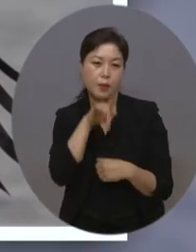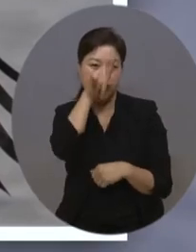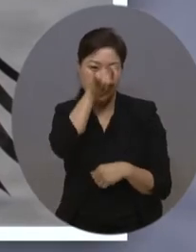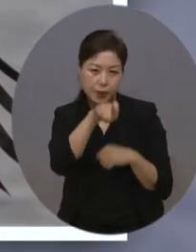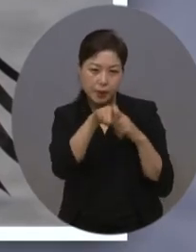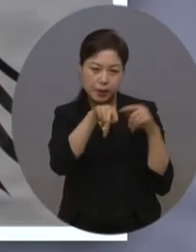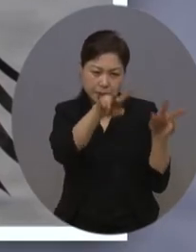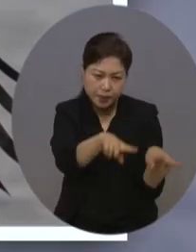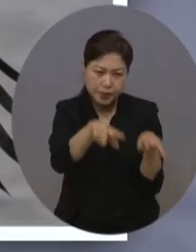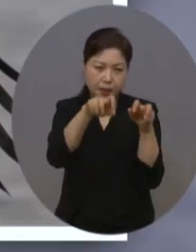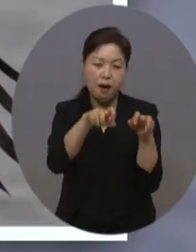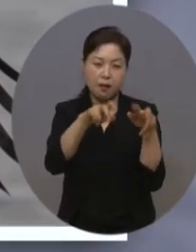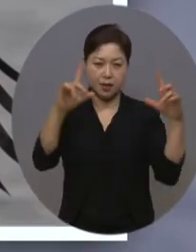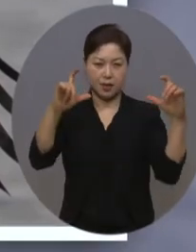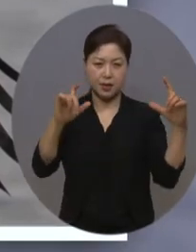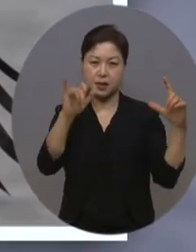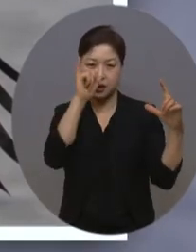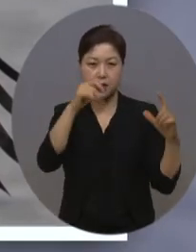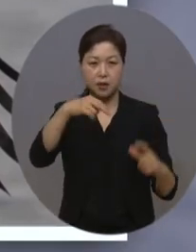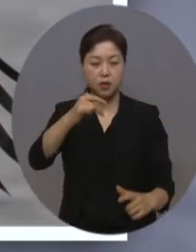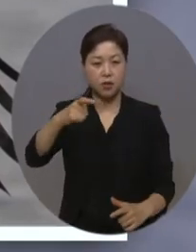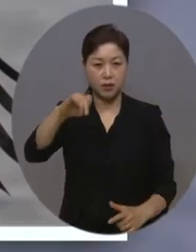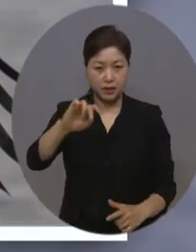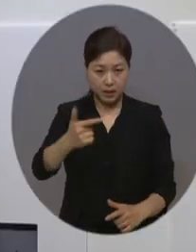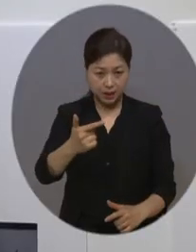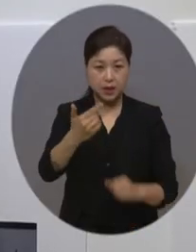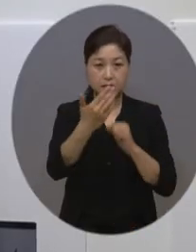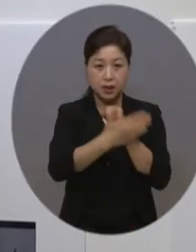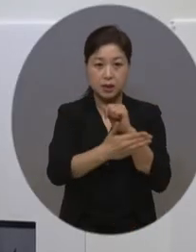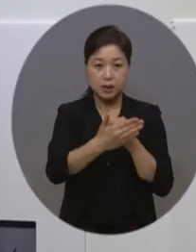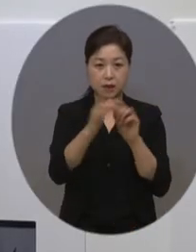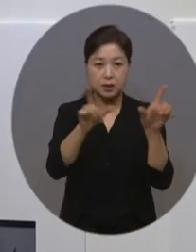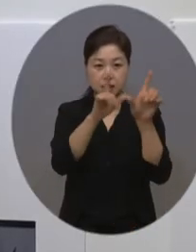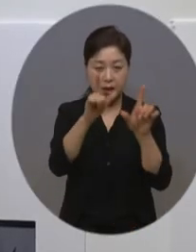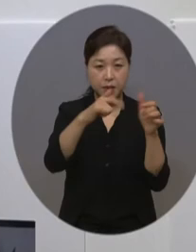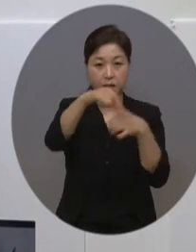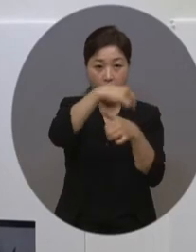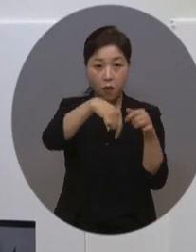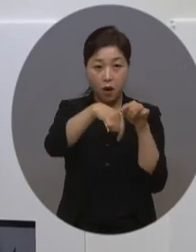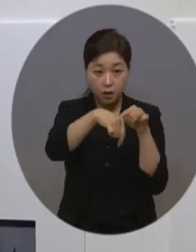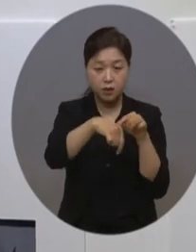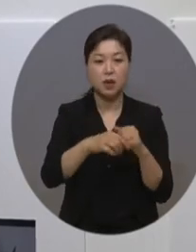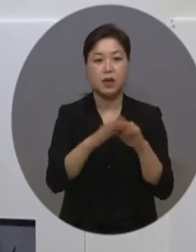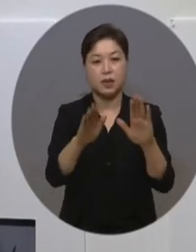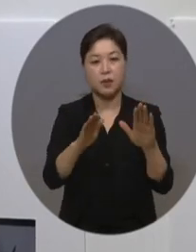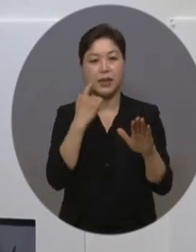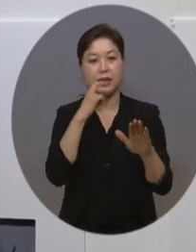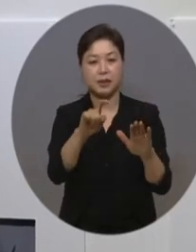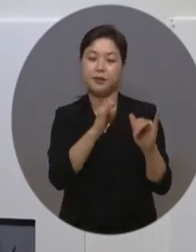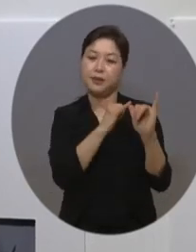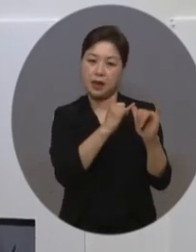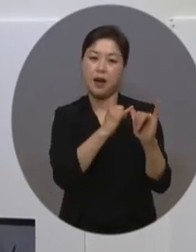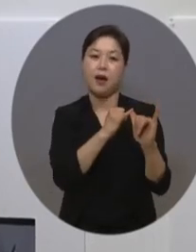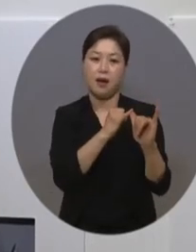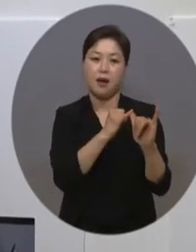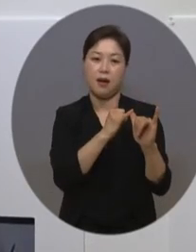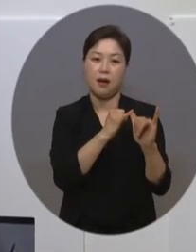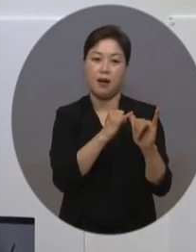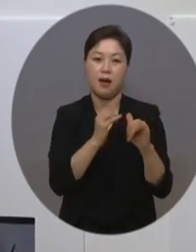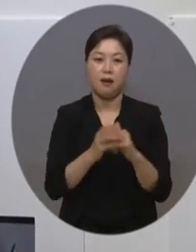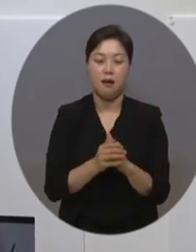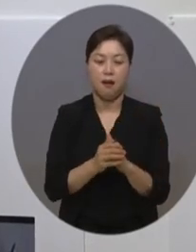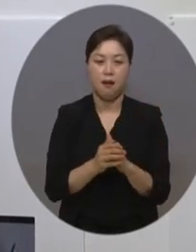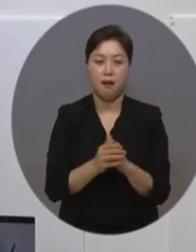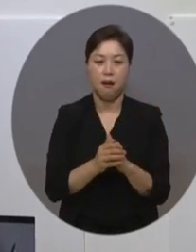않고 프레임에 담은 서성진 작가의 작품 삶의 현장은 이번 공모전 금상을 수상하며